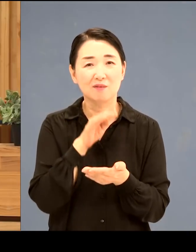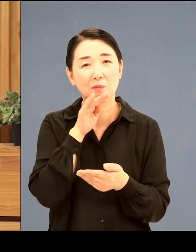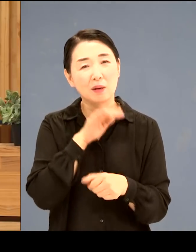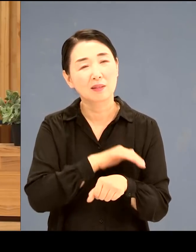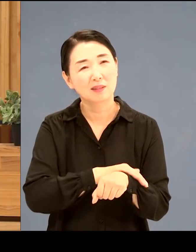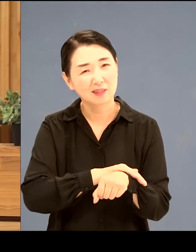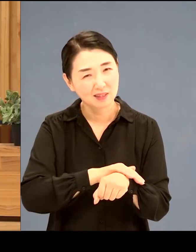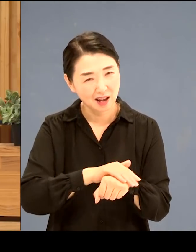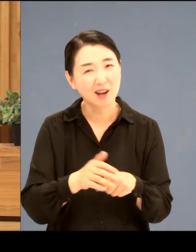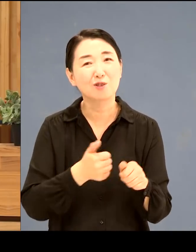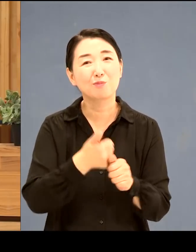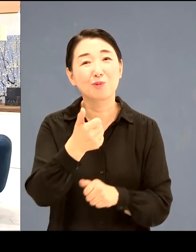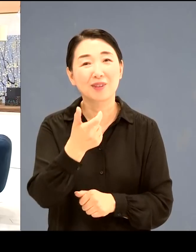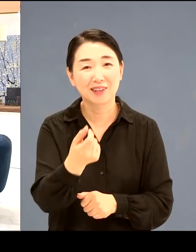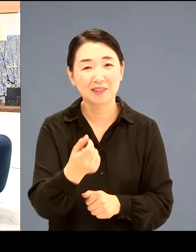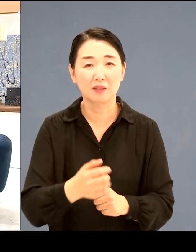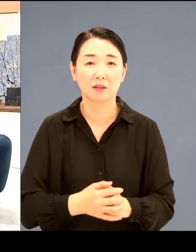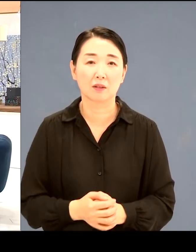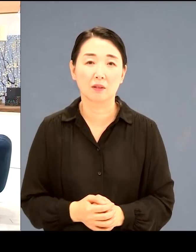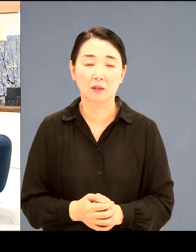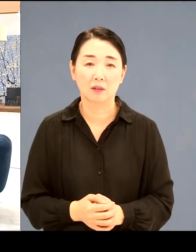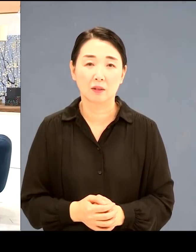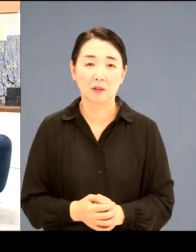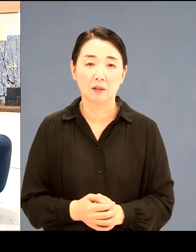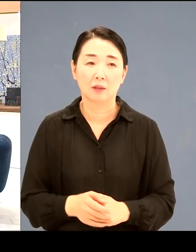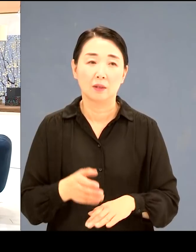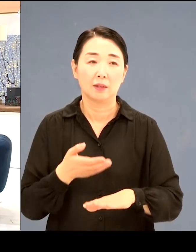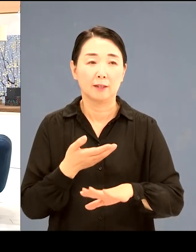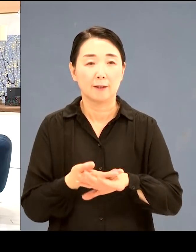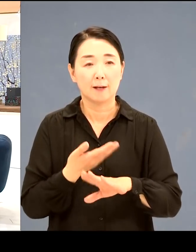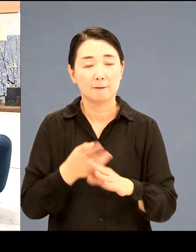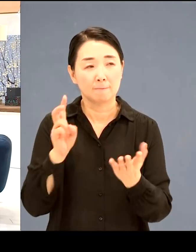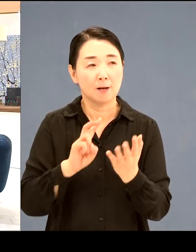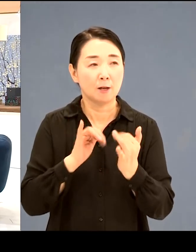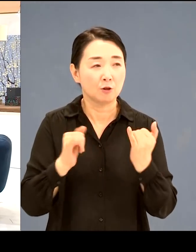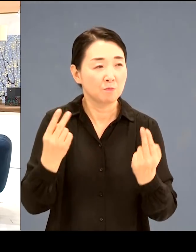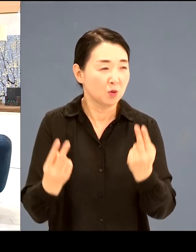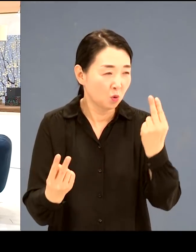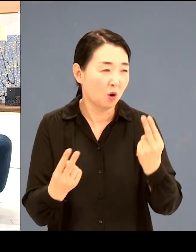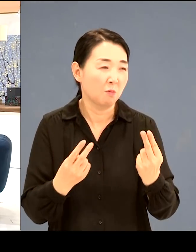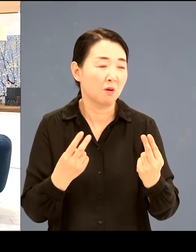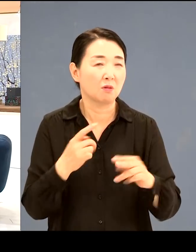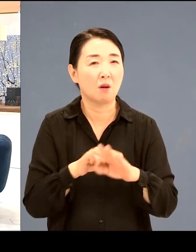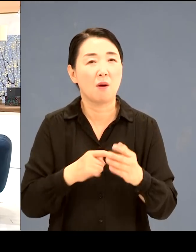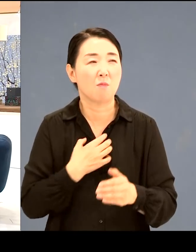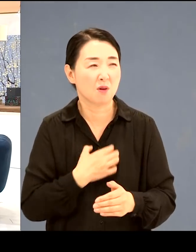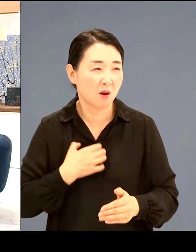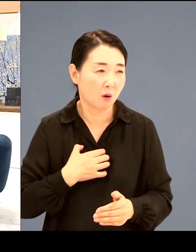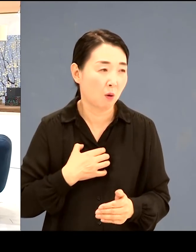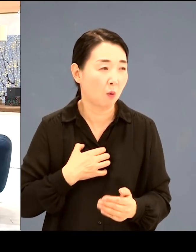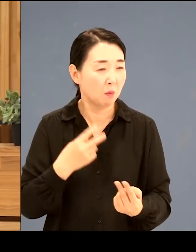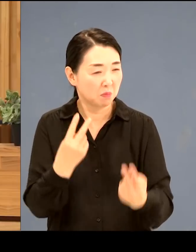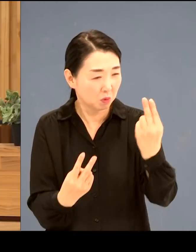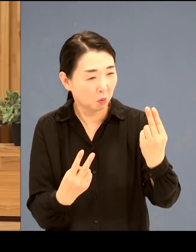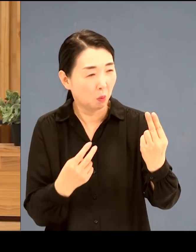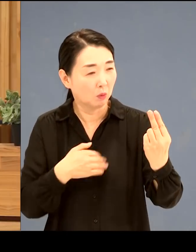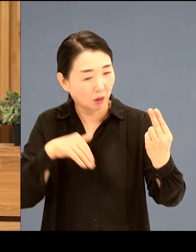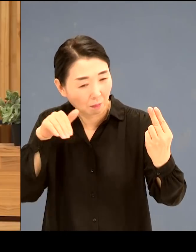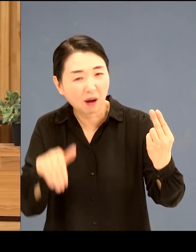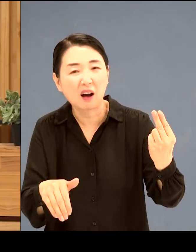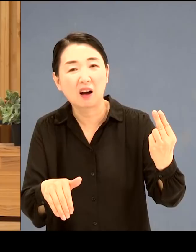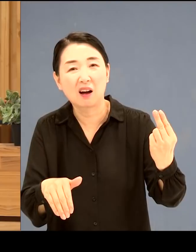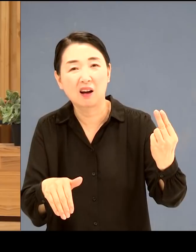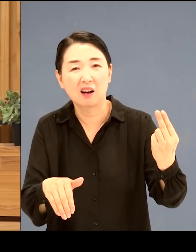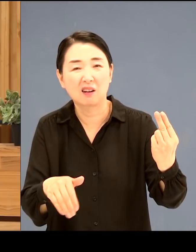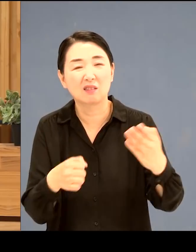잘 그 위기를 넘긴 거죠. 또 특히 다른 아이돌 가수랑 비교하게 되고 있어서 맞아요. 그럼 굉장히 괴로워지거든요. 맞아요. 상대적 박탈감 때문에.